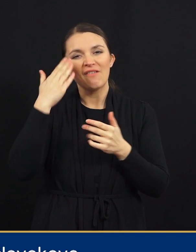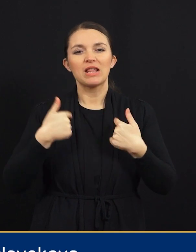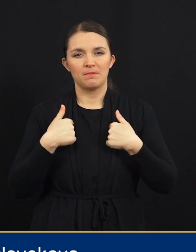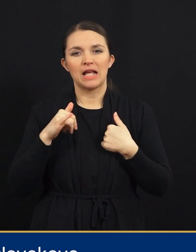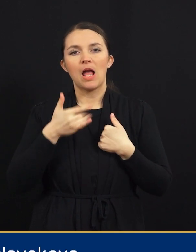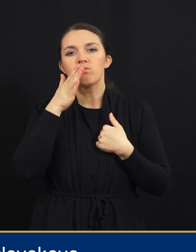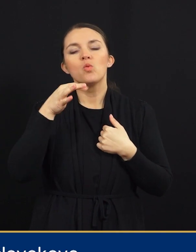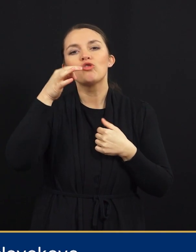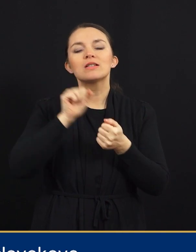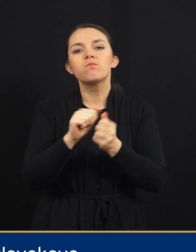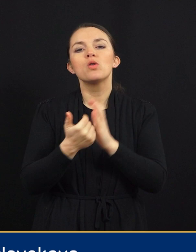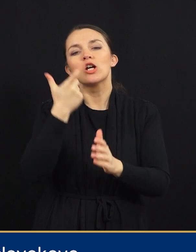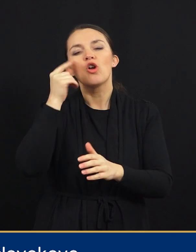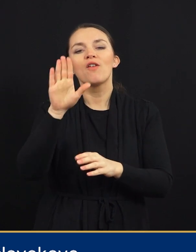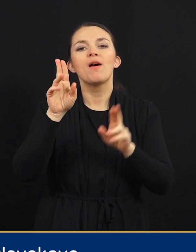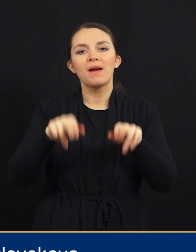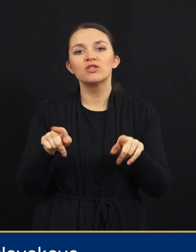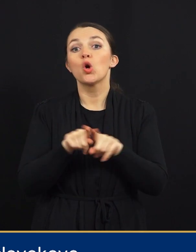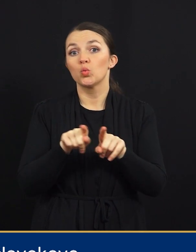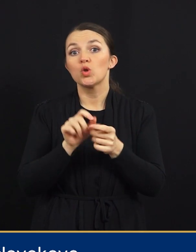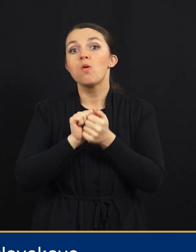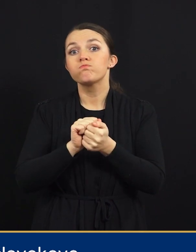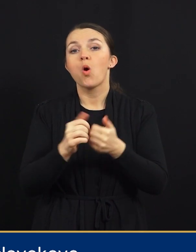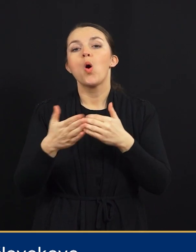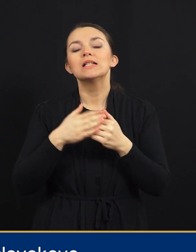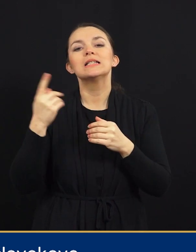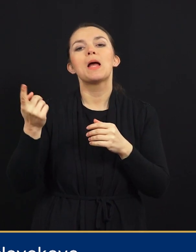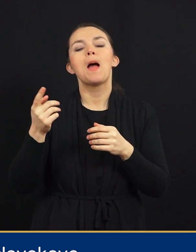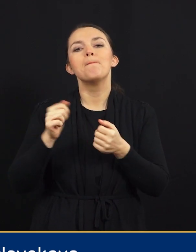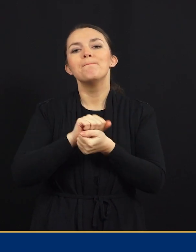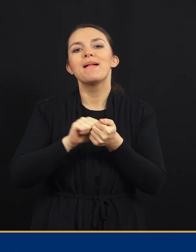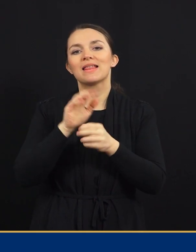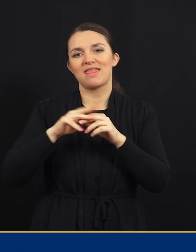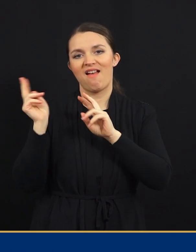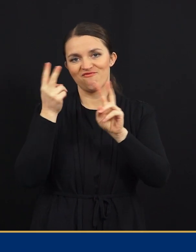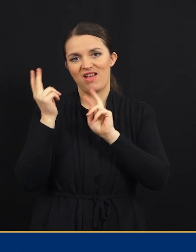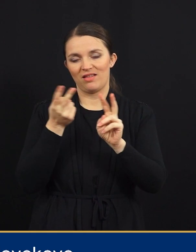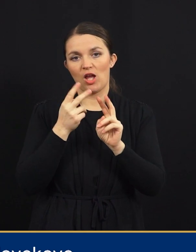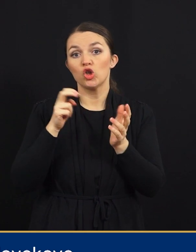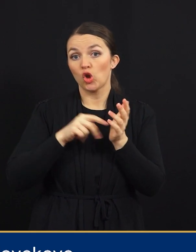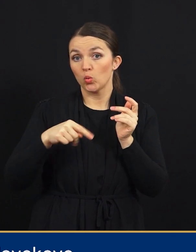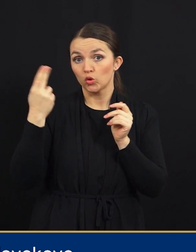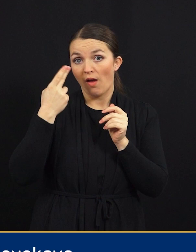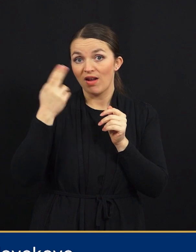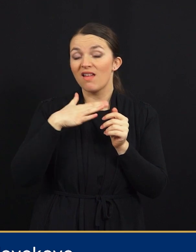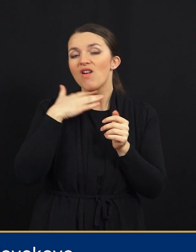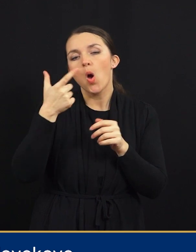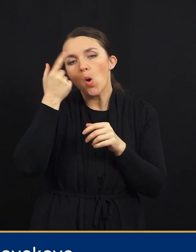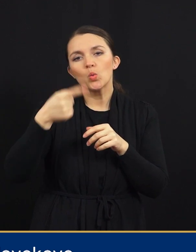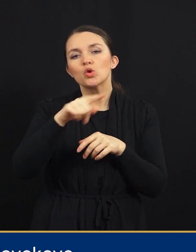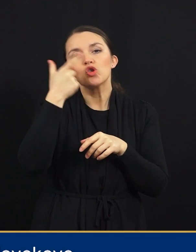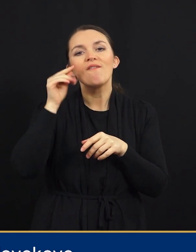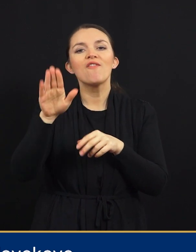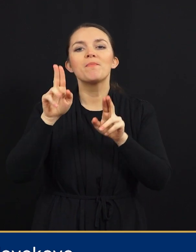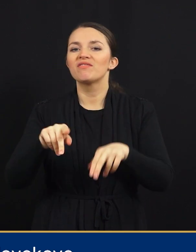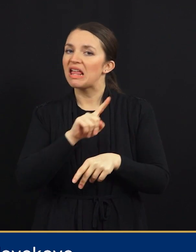Zavedam se, da bo včasih boj za človekove pravice tudi boj z mlini na veter. Še v Sloveniji je veliko ljudi, ki v